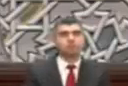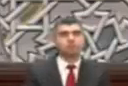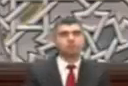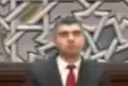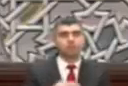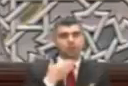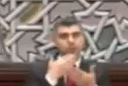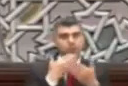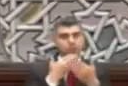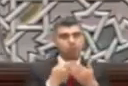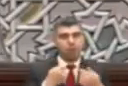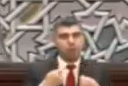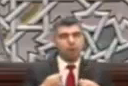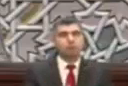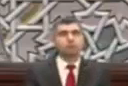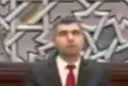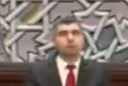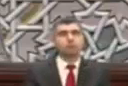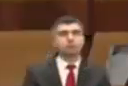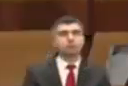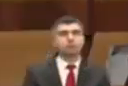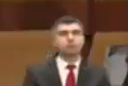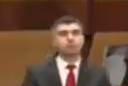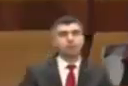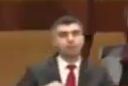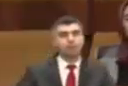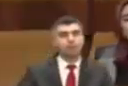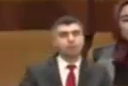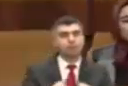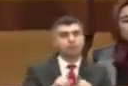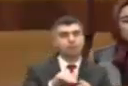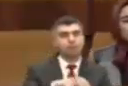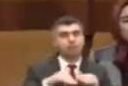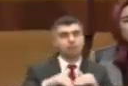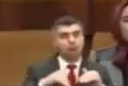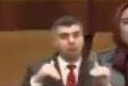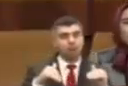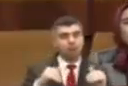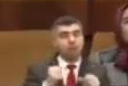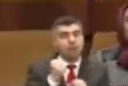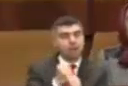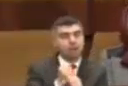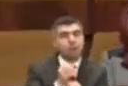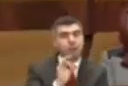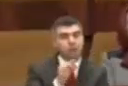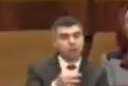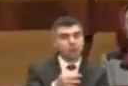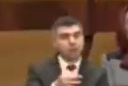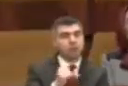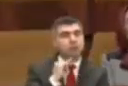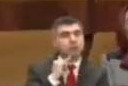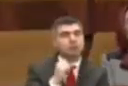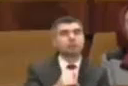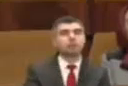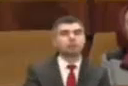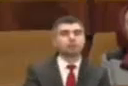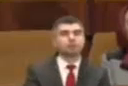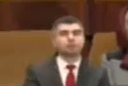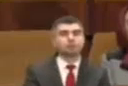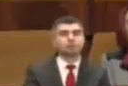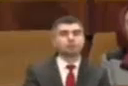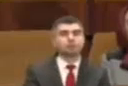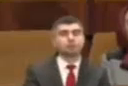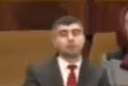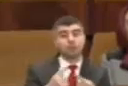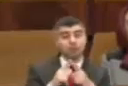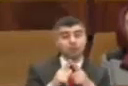شكرا السيد الرئيس. السيد الوزير، حنا كبرلمان خصنا نديروا الدور ديالنا، وحنا كنديروه. حنا من